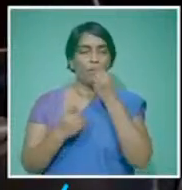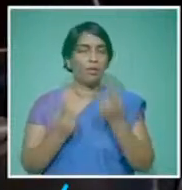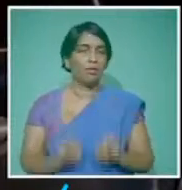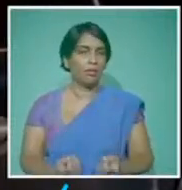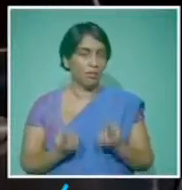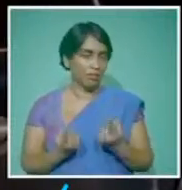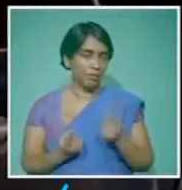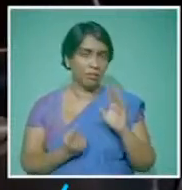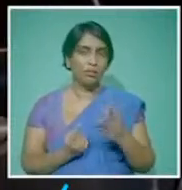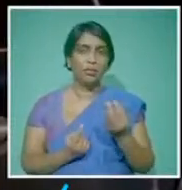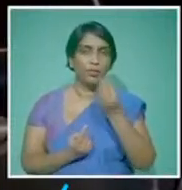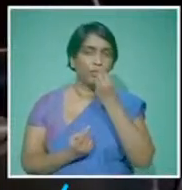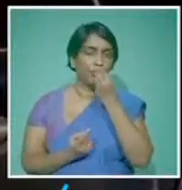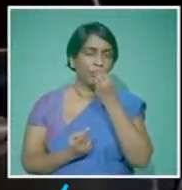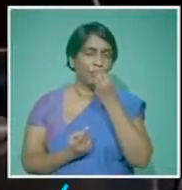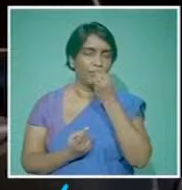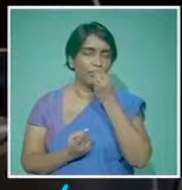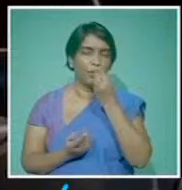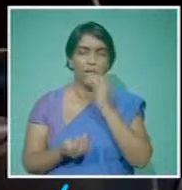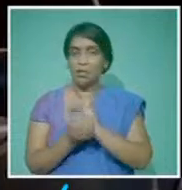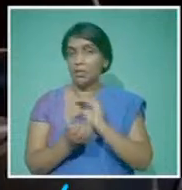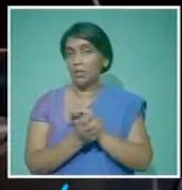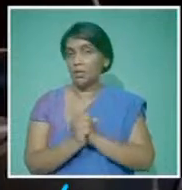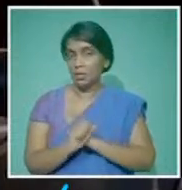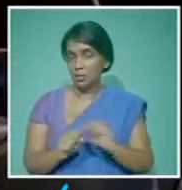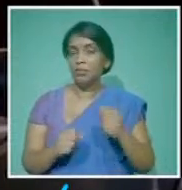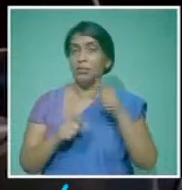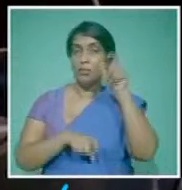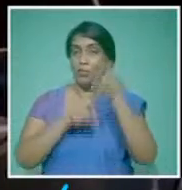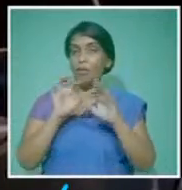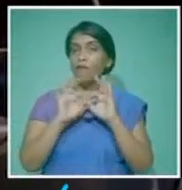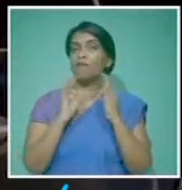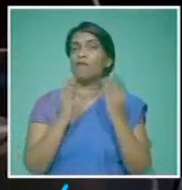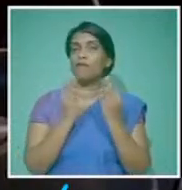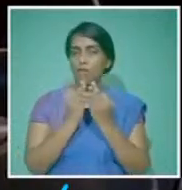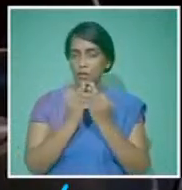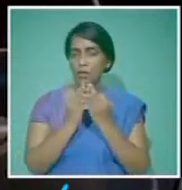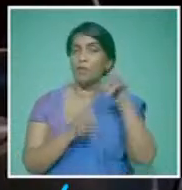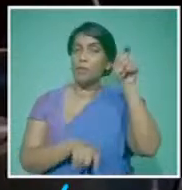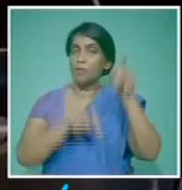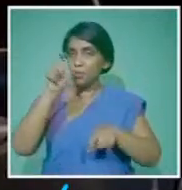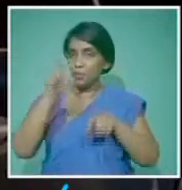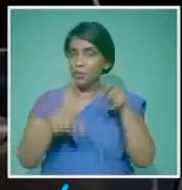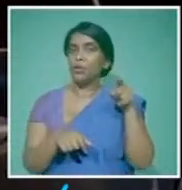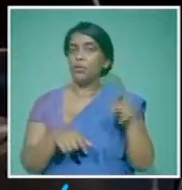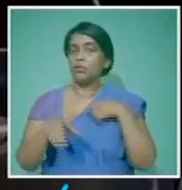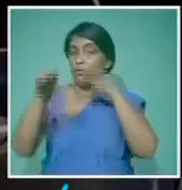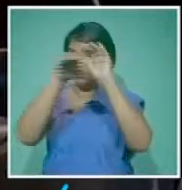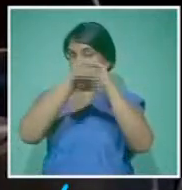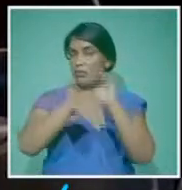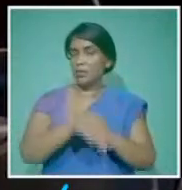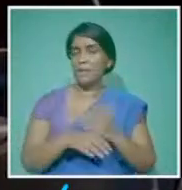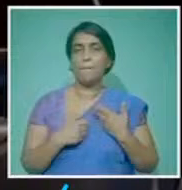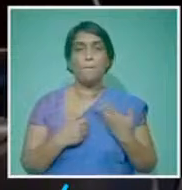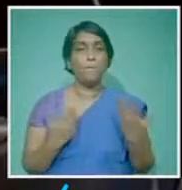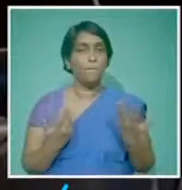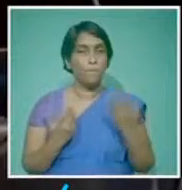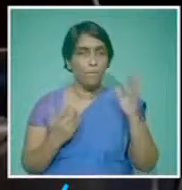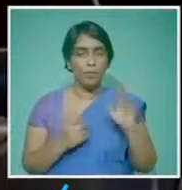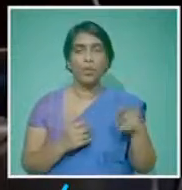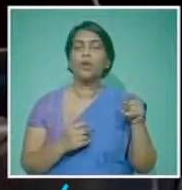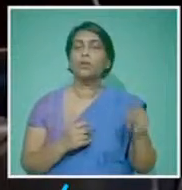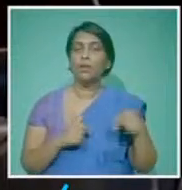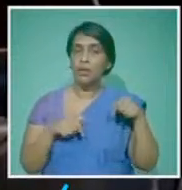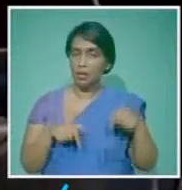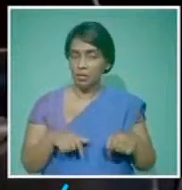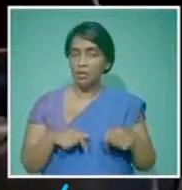පෝෂණයෙන් සහ ආහාර අනාරක්ෂිත භාවයෙන් පෙළෙන පවුල් පෙළෙන පුද්ගලයන් හඳුනාගත නොහැකි බව